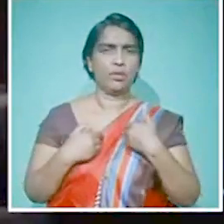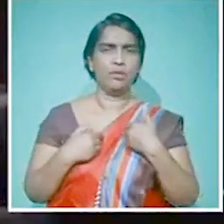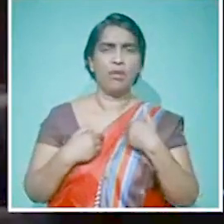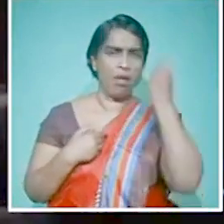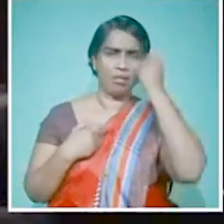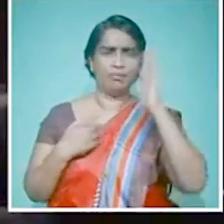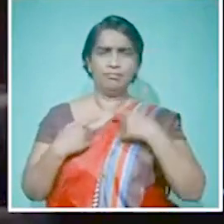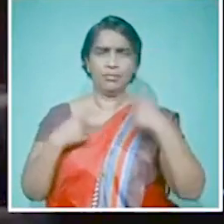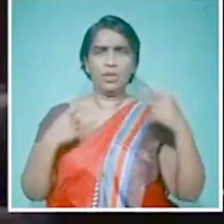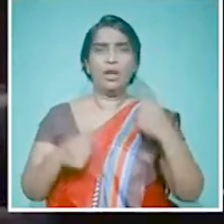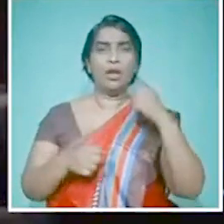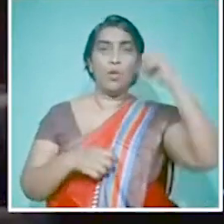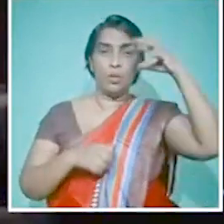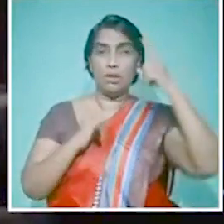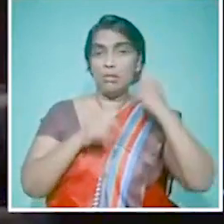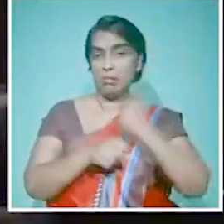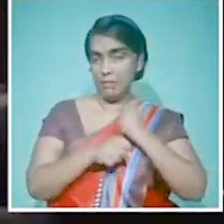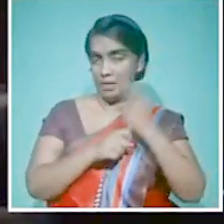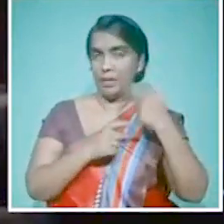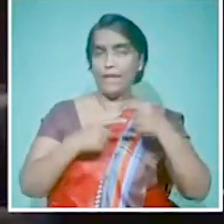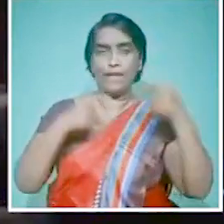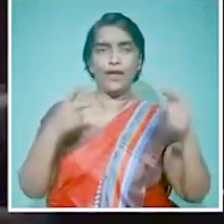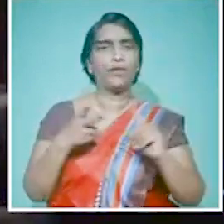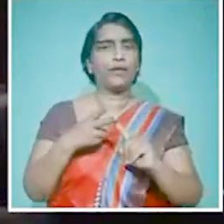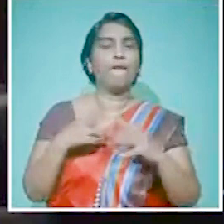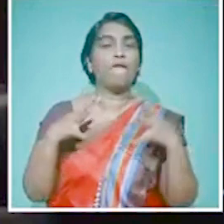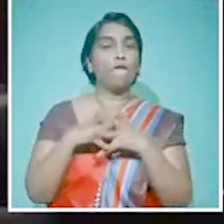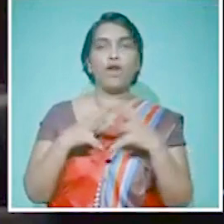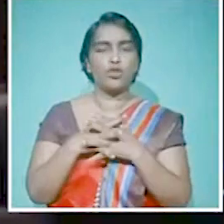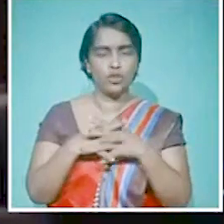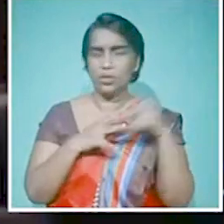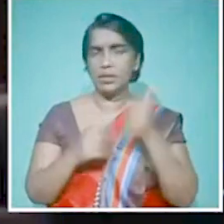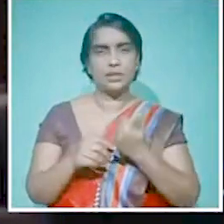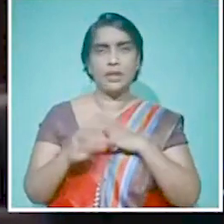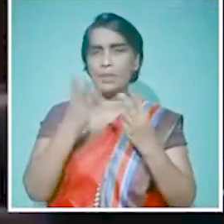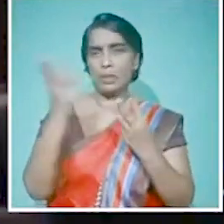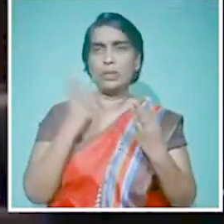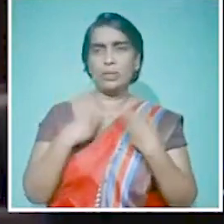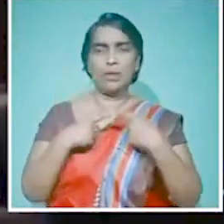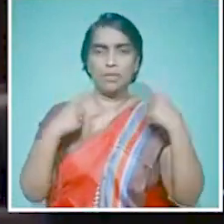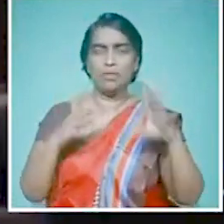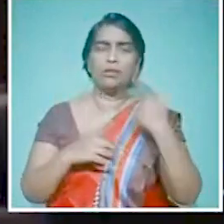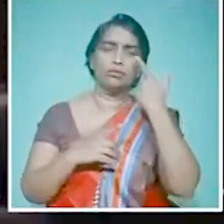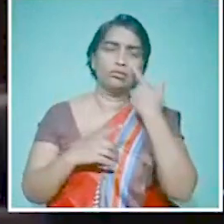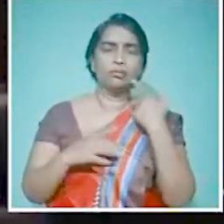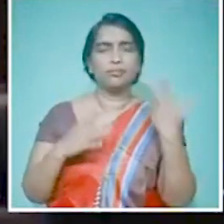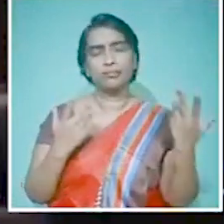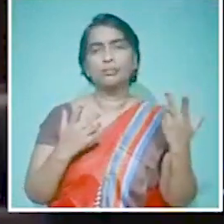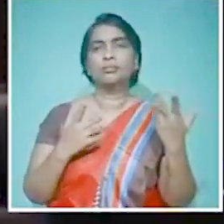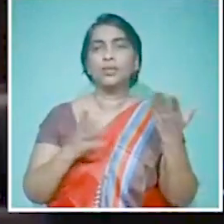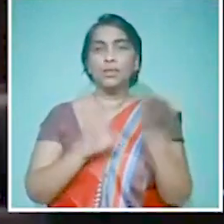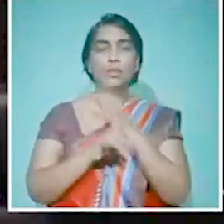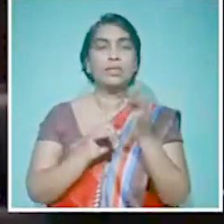අදහසට ගම්මන්පිල හිටපු ඇමතුමා විරුද්ධ වුණා, වස්දේව නානායක්කාර ඇමතුමා විරුද්ධ වුණා. නමුත් කනගාටුවට හේතුව වුණේ